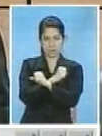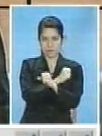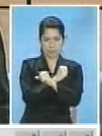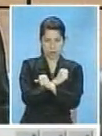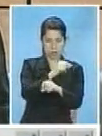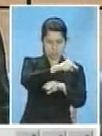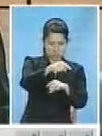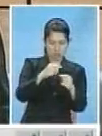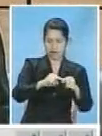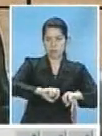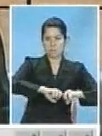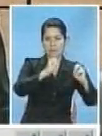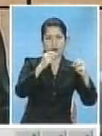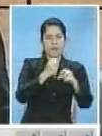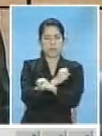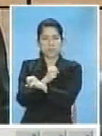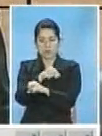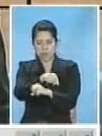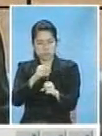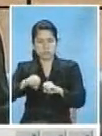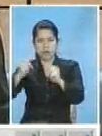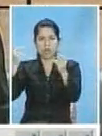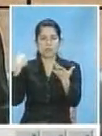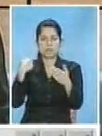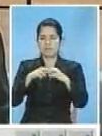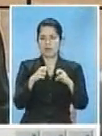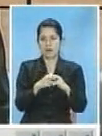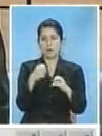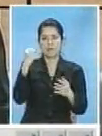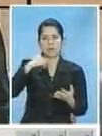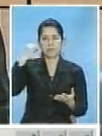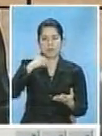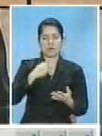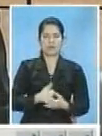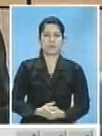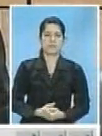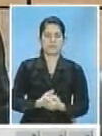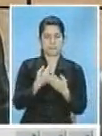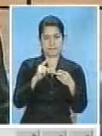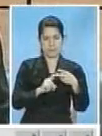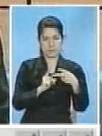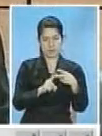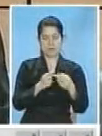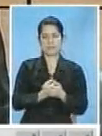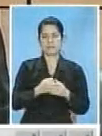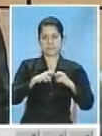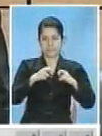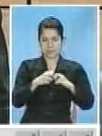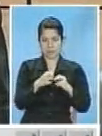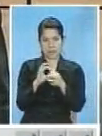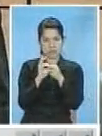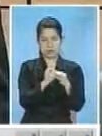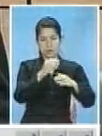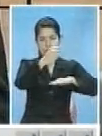ที่นั่นจังหวัดไหนบอกว่ารับได้รับไม่เคยได้วิกฤตที่สองคือวิกฤตของภาวะผู้นำ